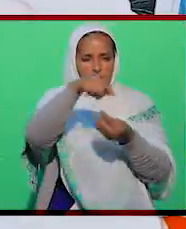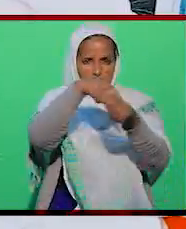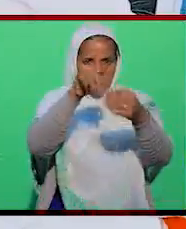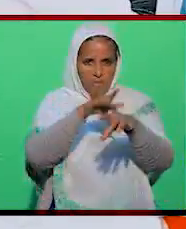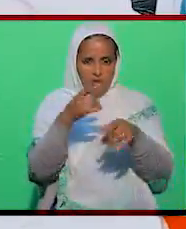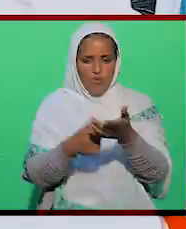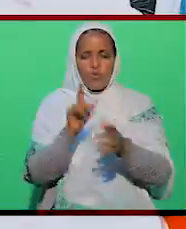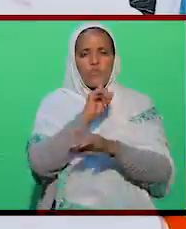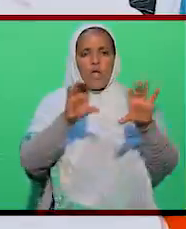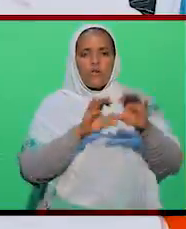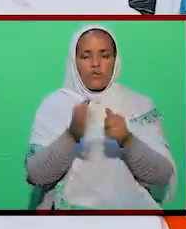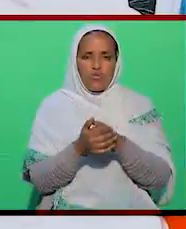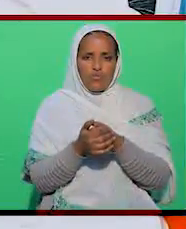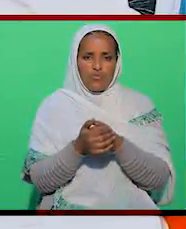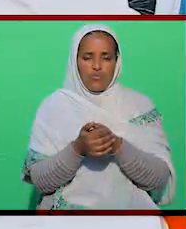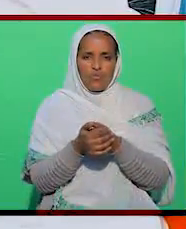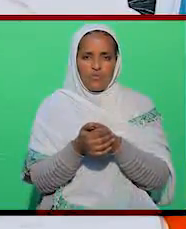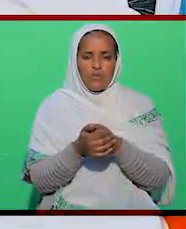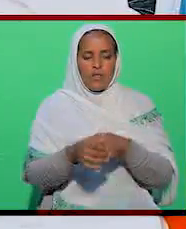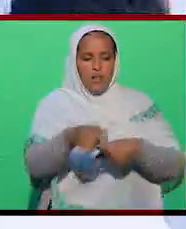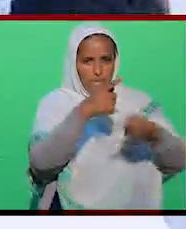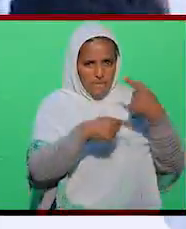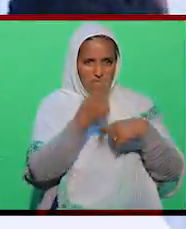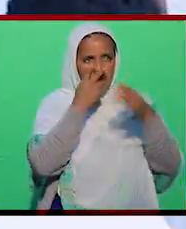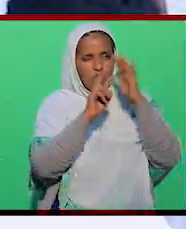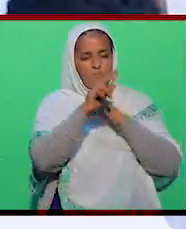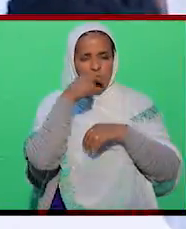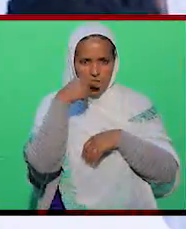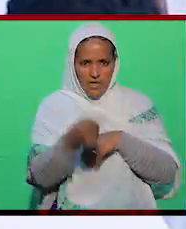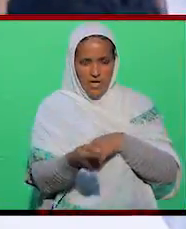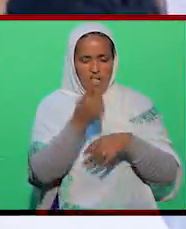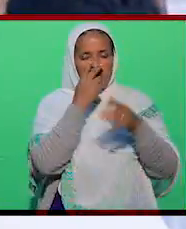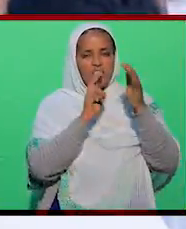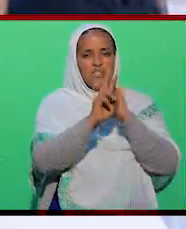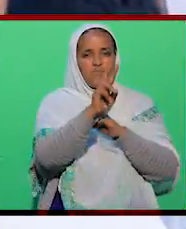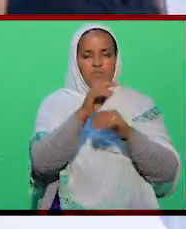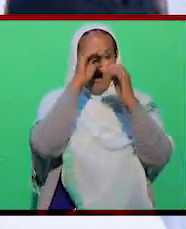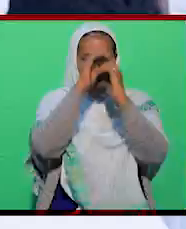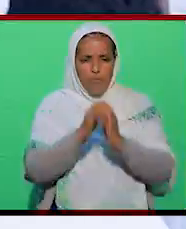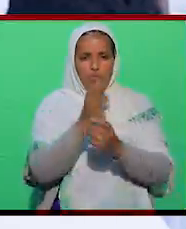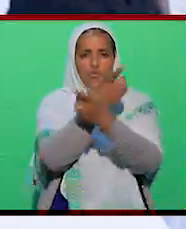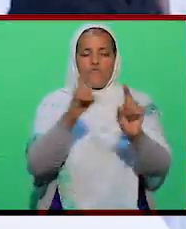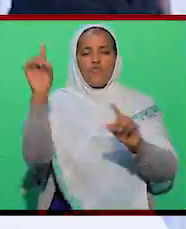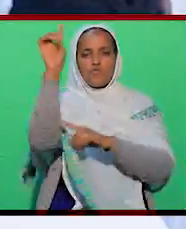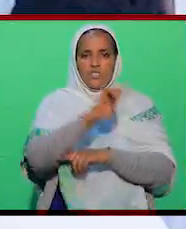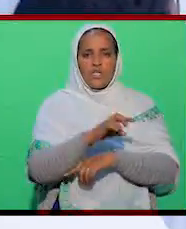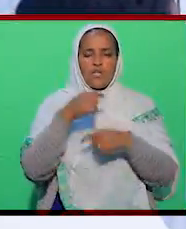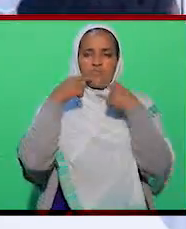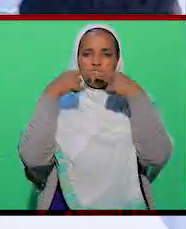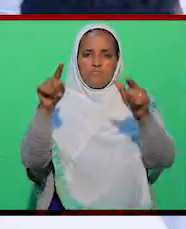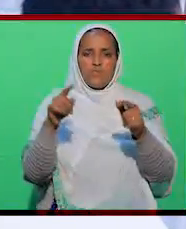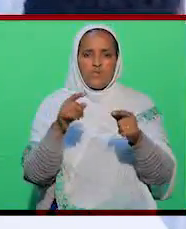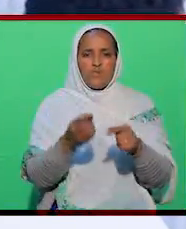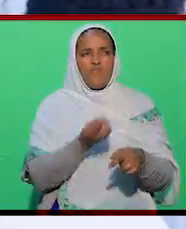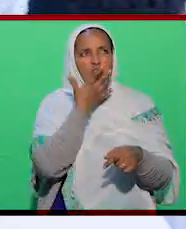እኔ ታውቁት ይሆናል። እና ምን ያደርጋሉ? ይመጣል፣ ትንቢት ይነገራል። የትንቢት የአምልኮ